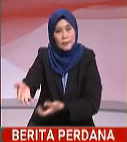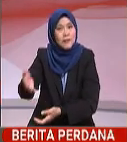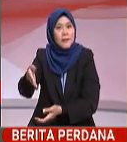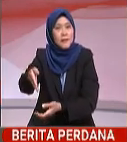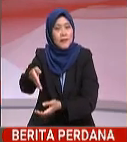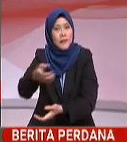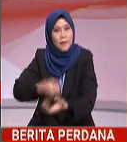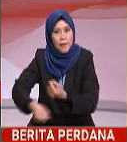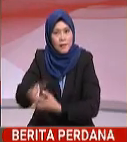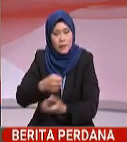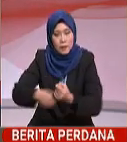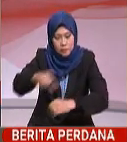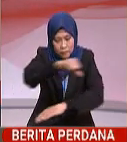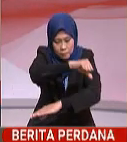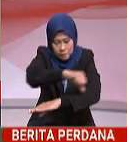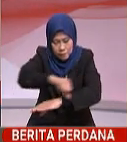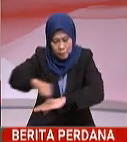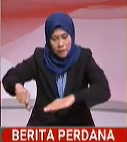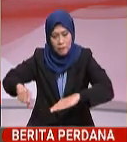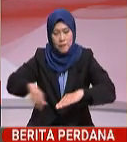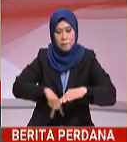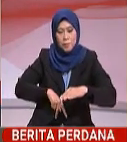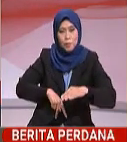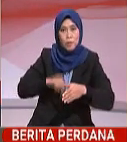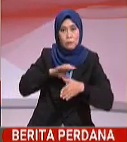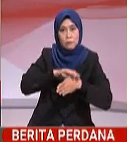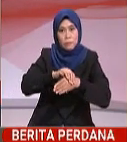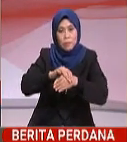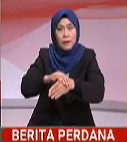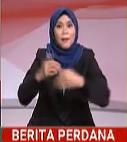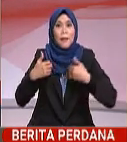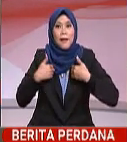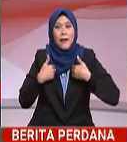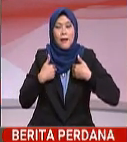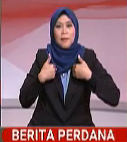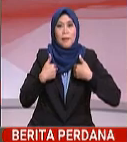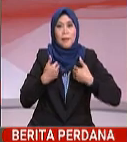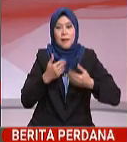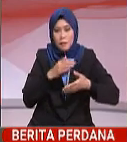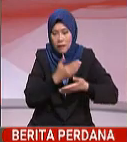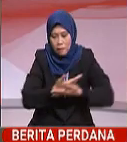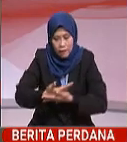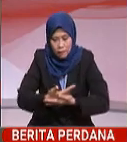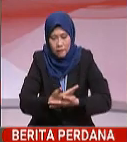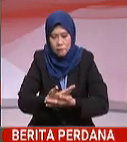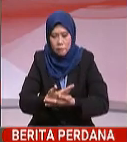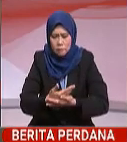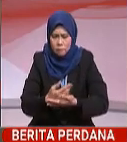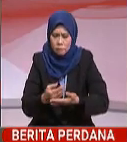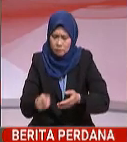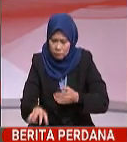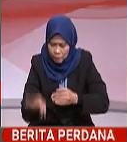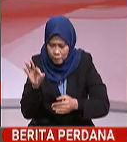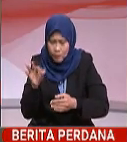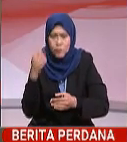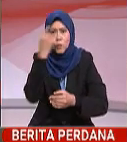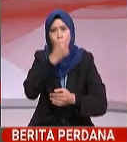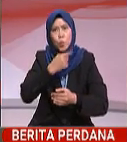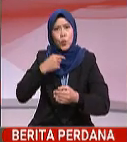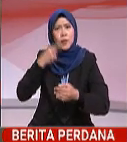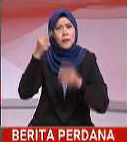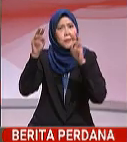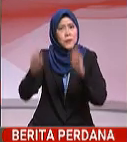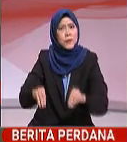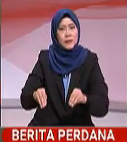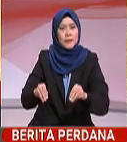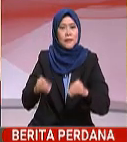membelah perut jerung betina tersebut, salah seekor anak jerung menyerupai wajah manusia. Mempunyai mata bulat yang